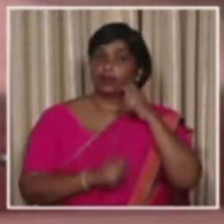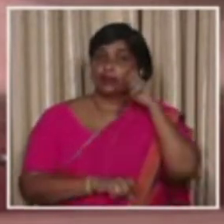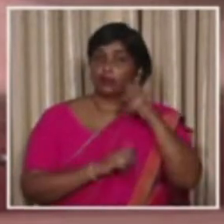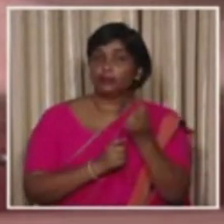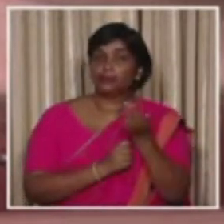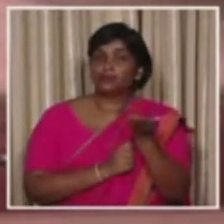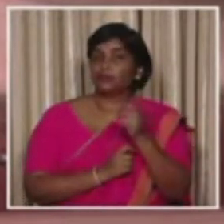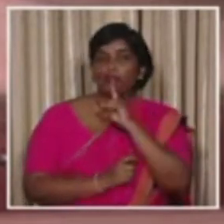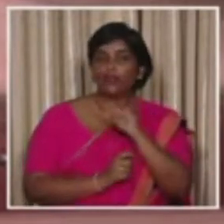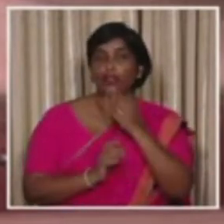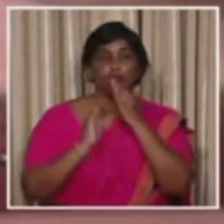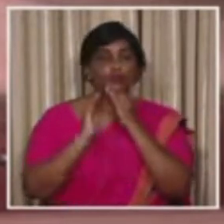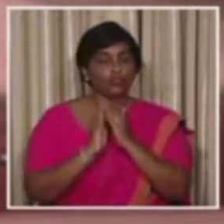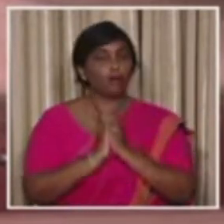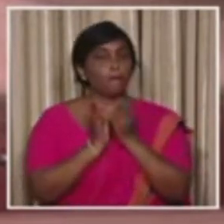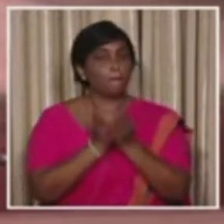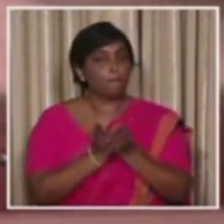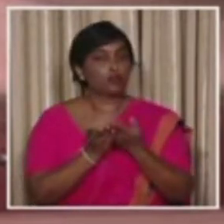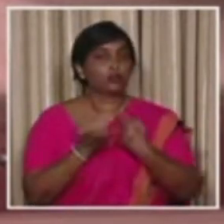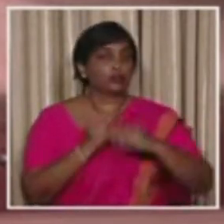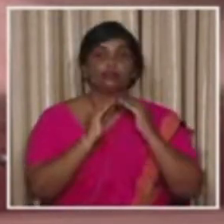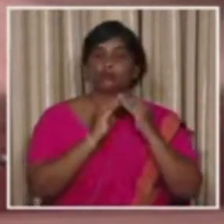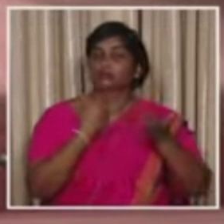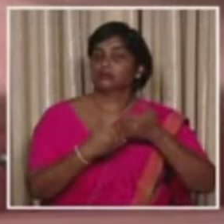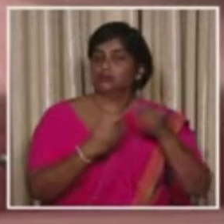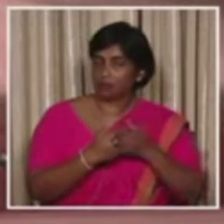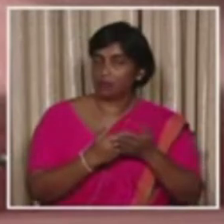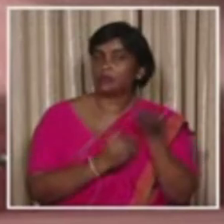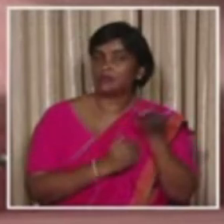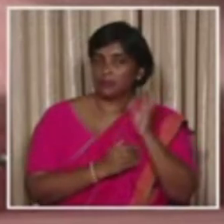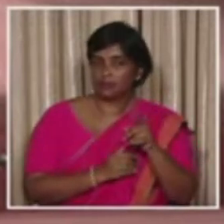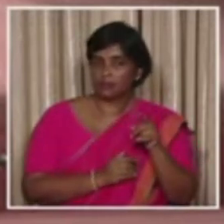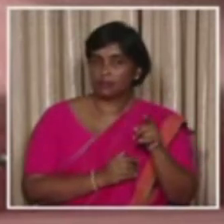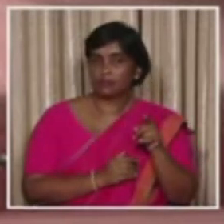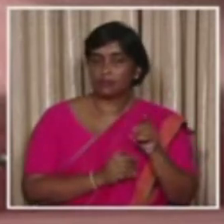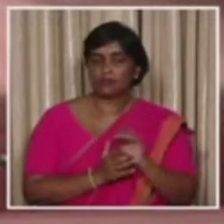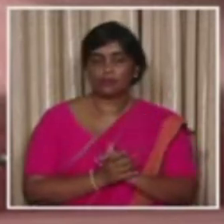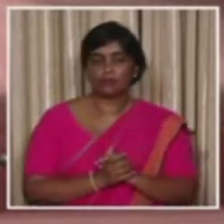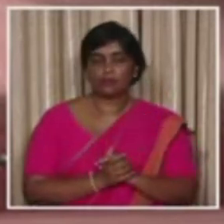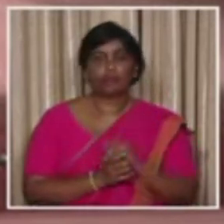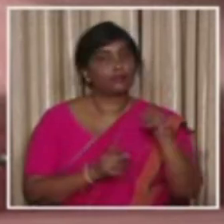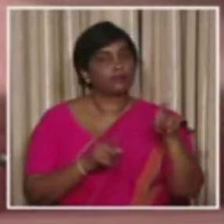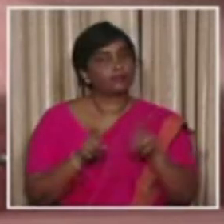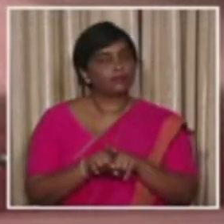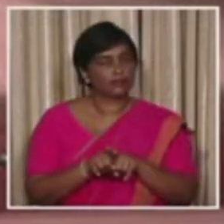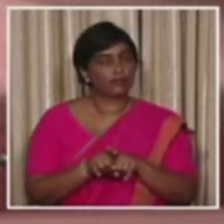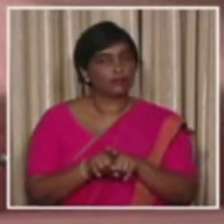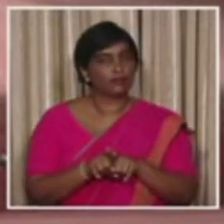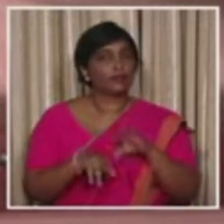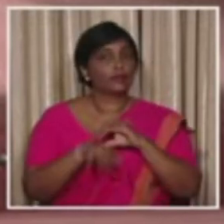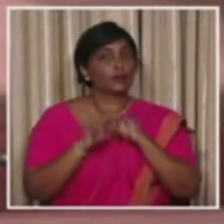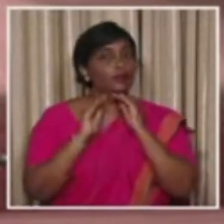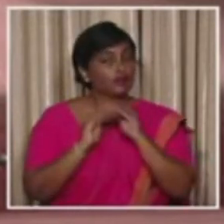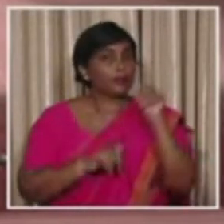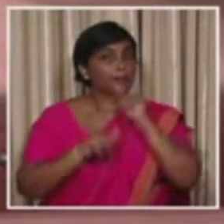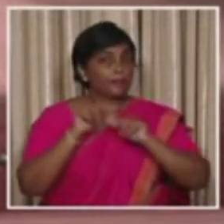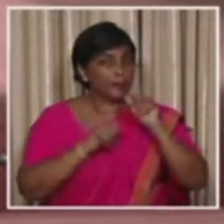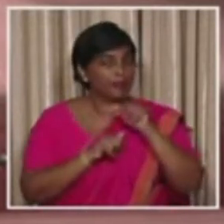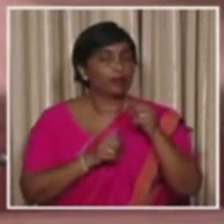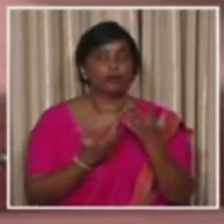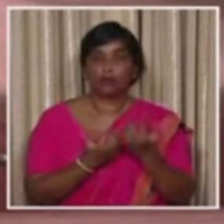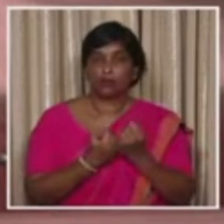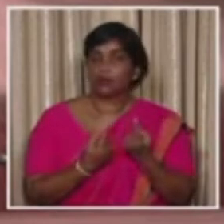வளங்களுக்காக நிதி கேட்கின்றார்கள், வீதிகளை போடுவதற்கு நிதி கேட்கின்றார்கள், வேறு ஆஸ்பத்திரிகளை கட்டுவதற்கு, ஆஸ்பத்திரிகளை மருந்து தேவைகளுக்காக, மருத்துவ